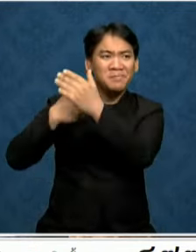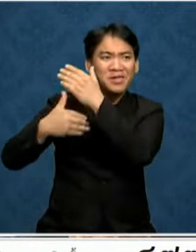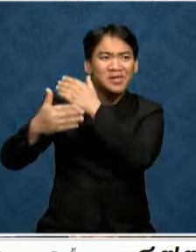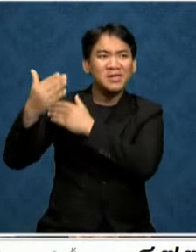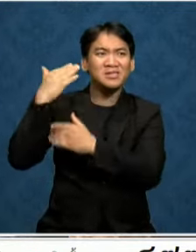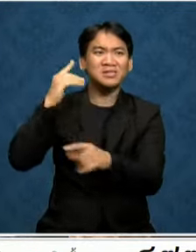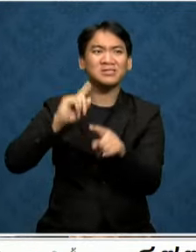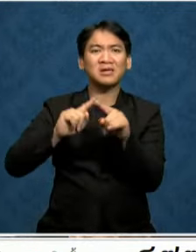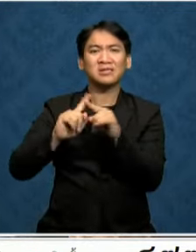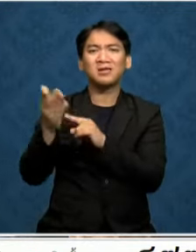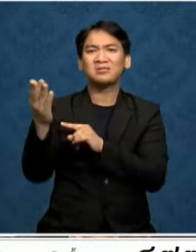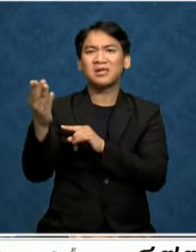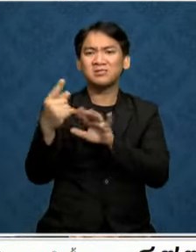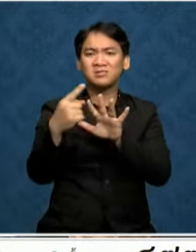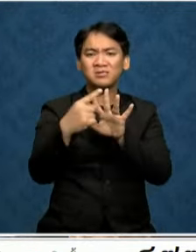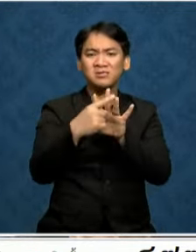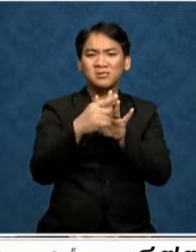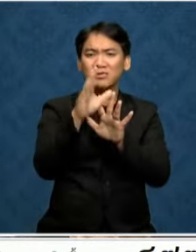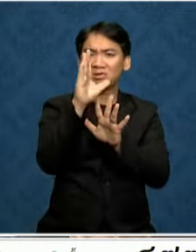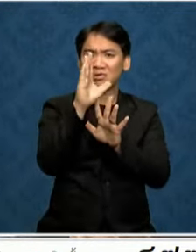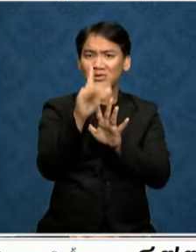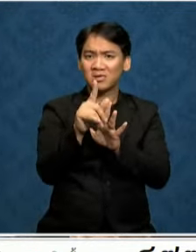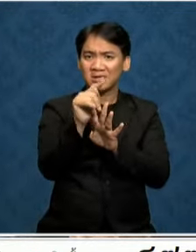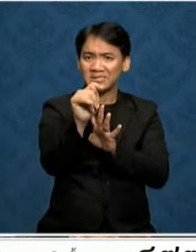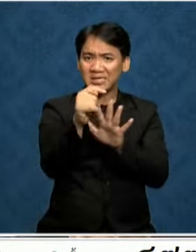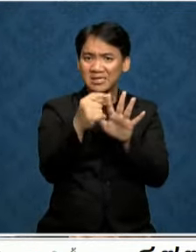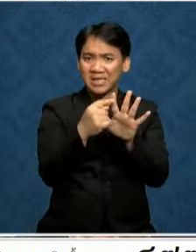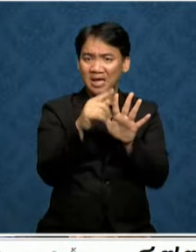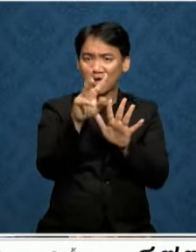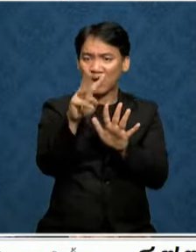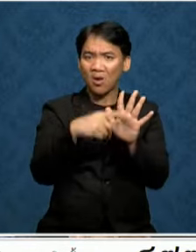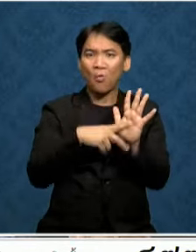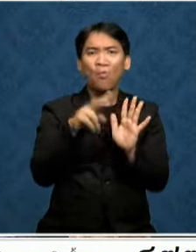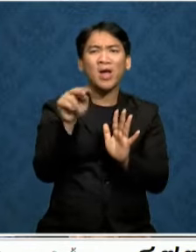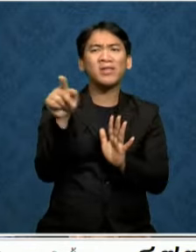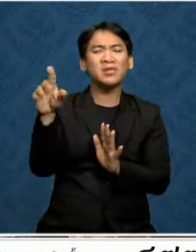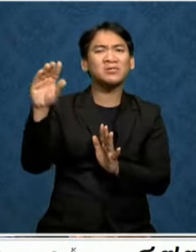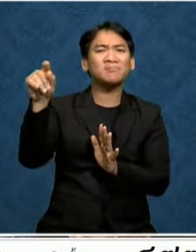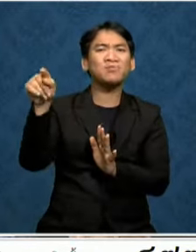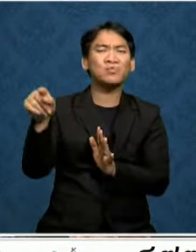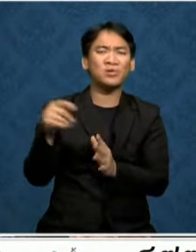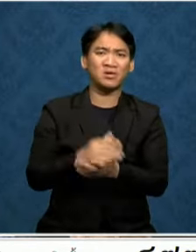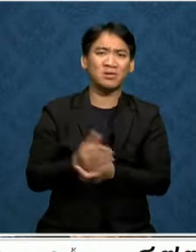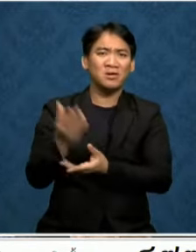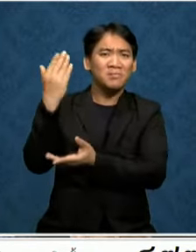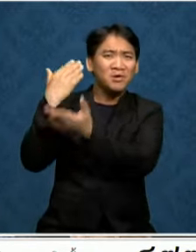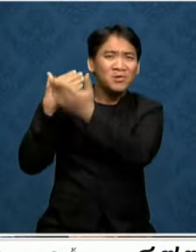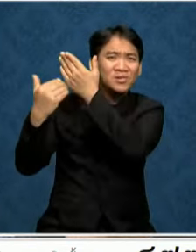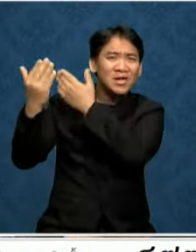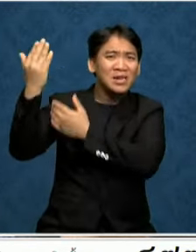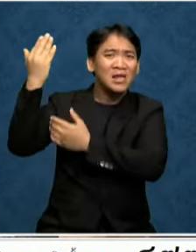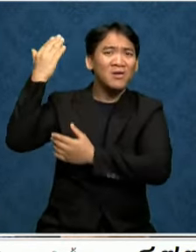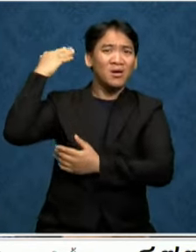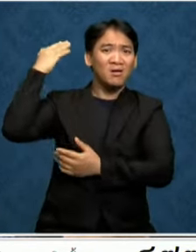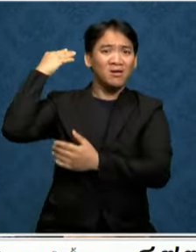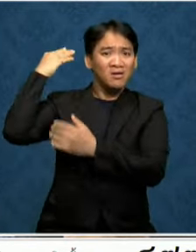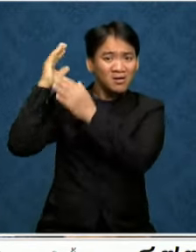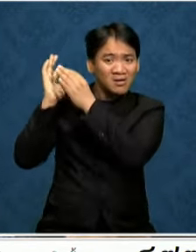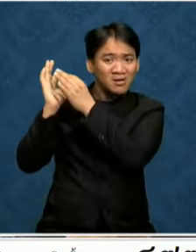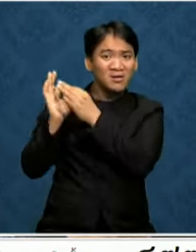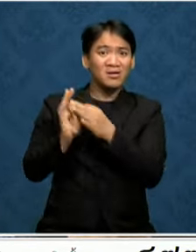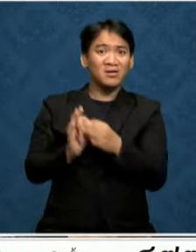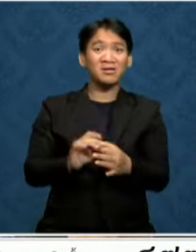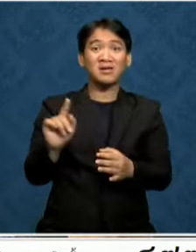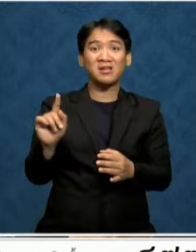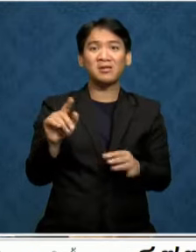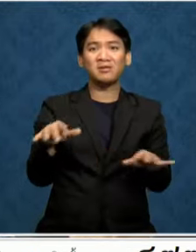เชตวันเตือประโคนเองก็พูดไปนะครับว่าประวัติศาสตร์เราจริงๆเนี่ยมันเป็นเรื่องป